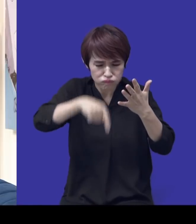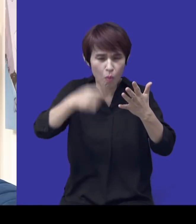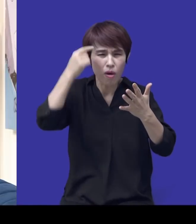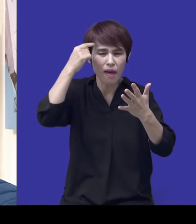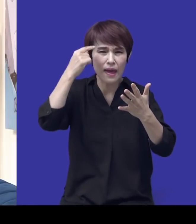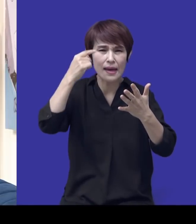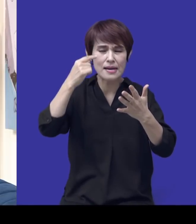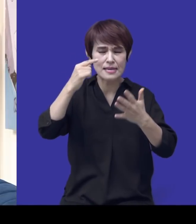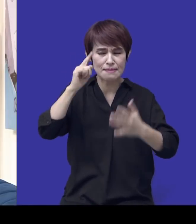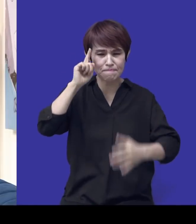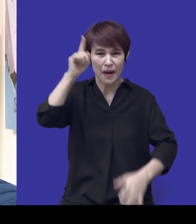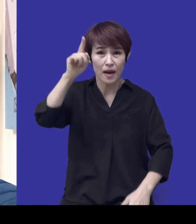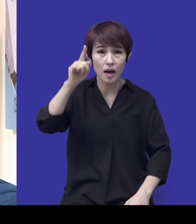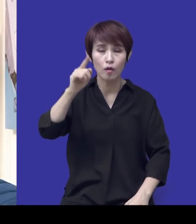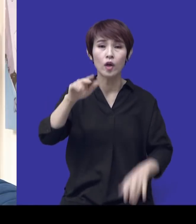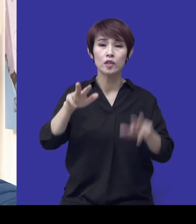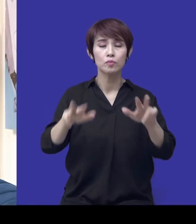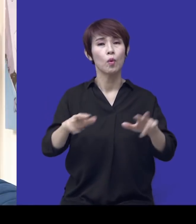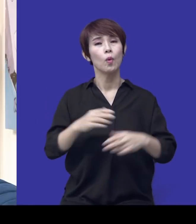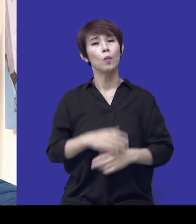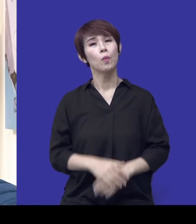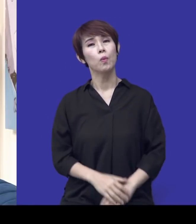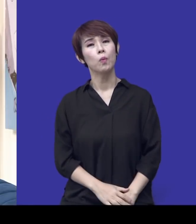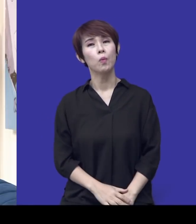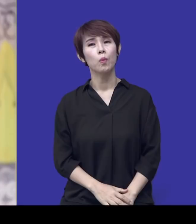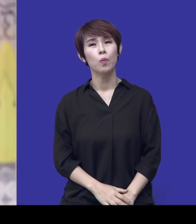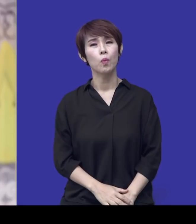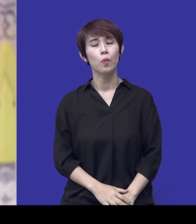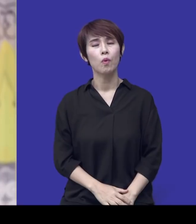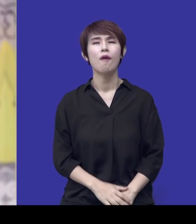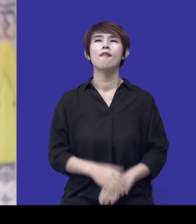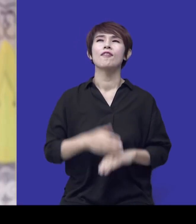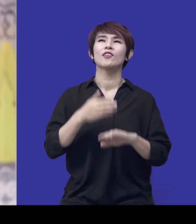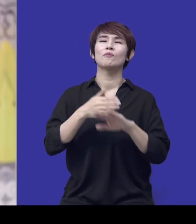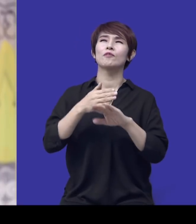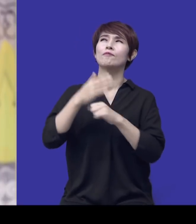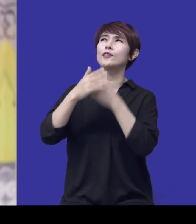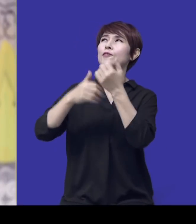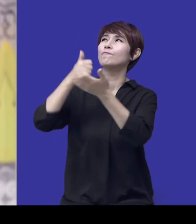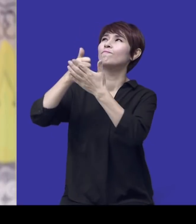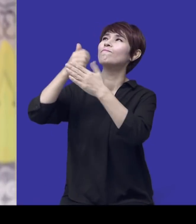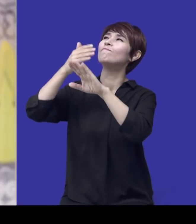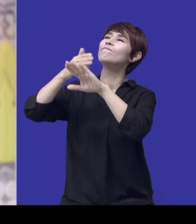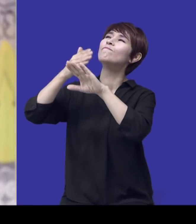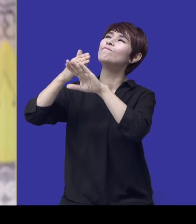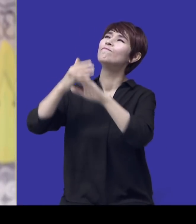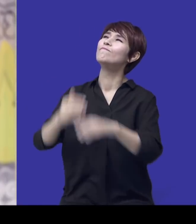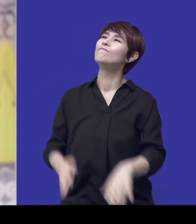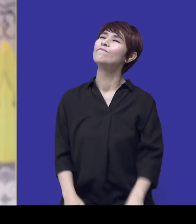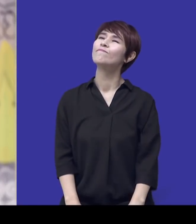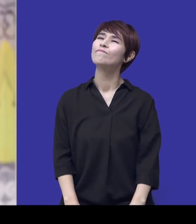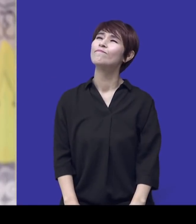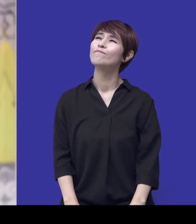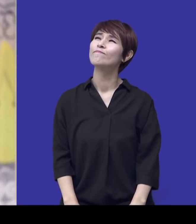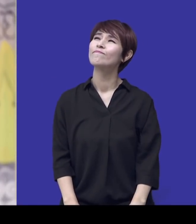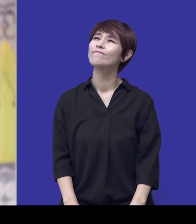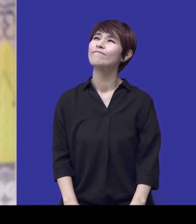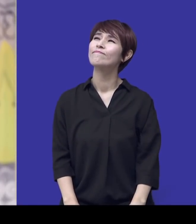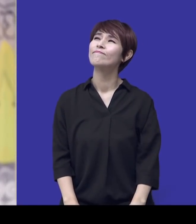근데 지금은 인생을 그냥 가만히 있어도 하나님 진짜 너무 감사합니다, 진짜.